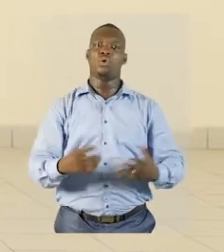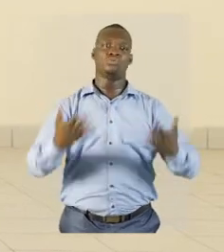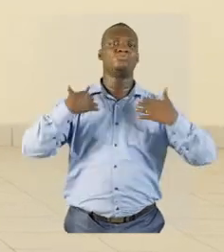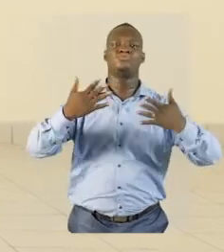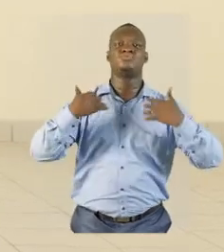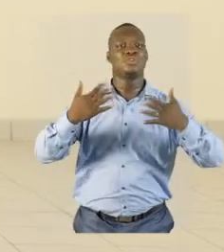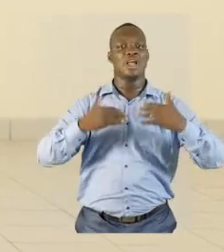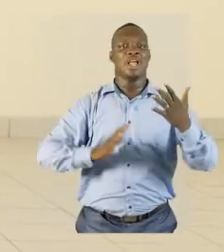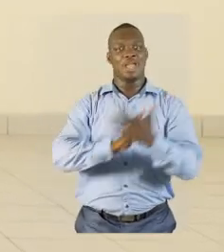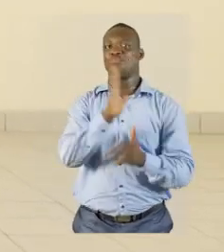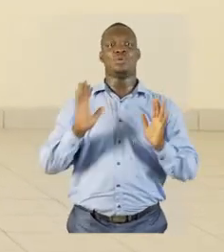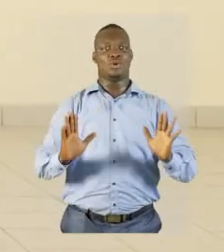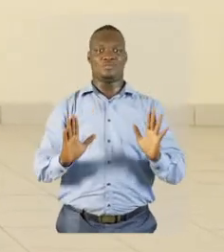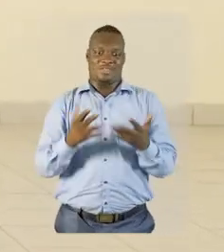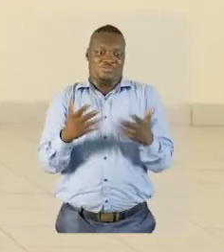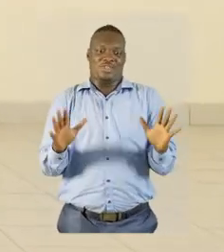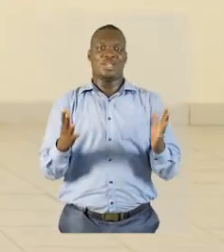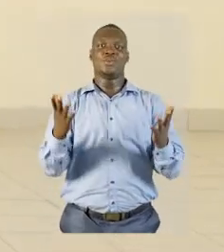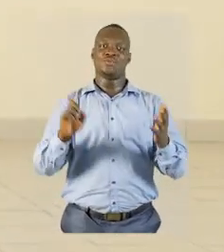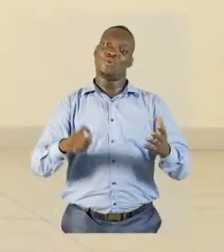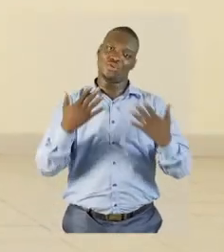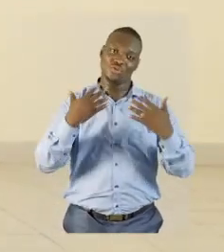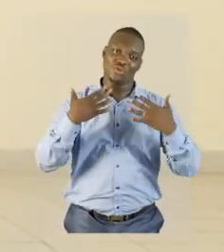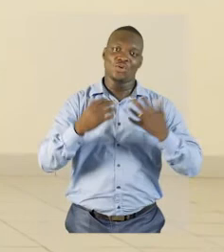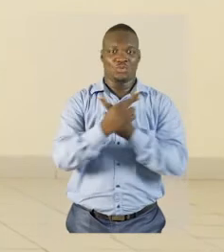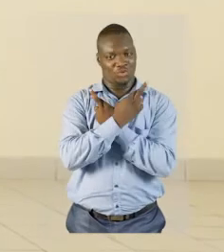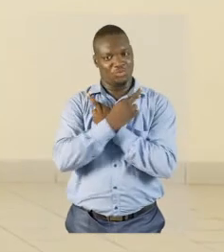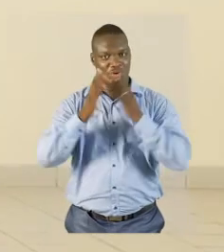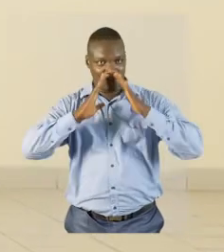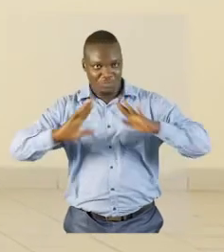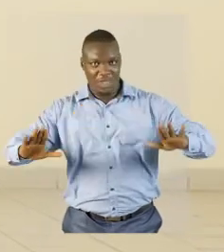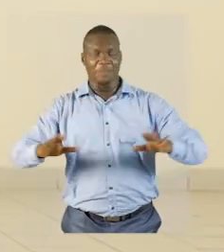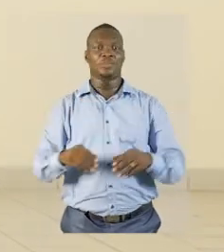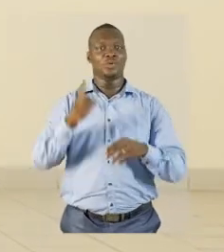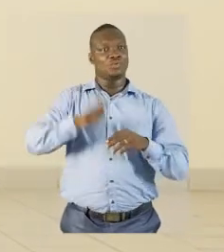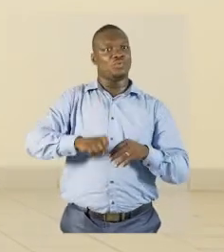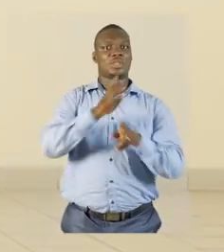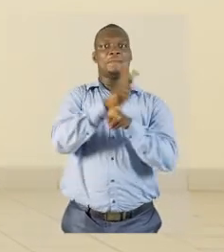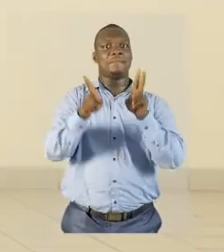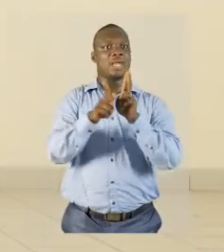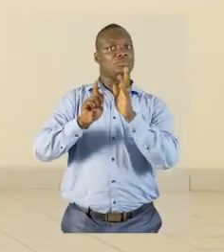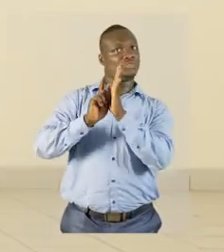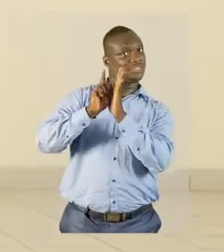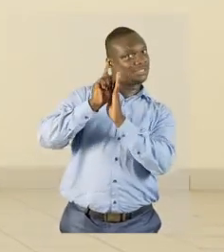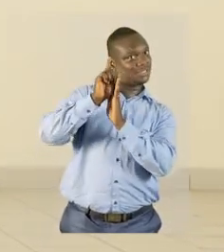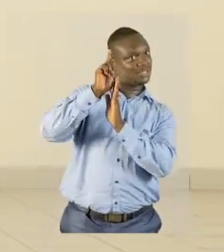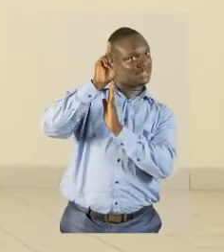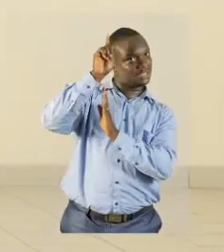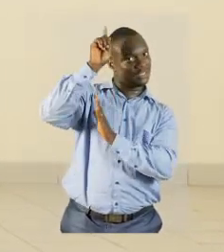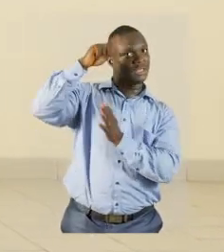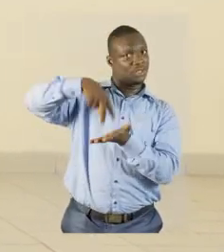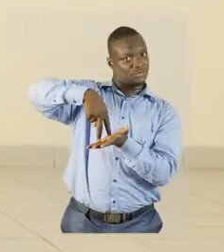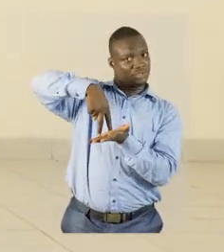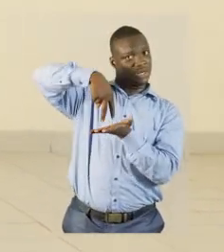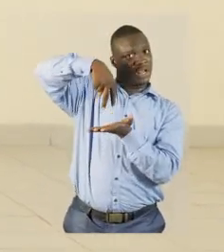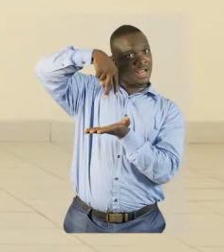allez tirer tout doucement. Tirez, tirez vers le haut et vous respirez, on grandit, on grandit. Voilà, tirez sur les